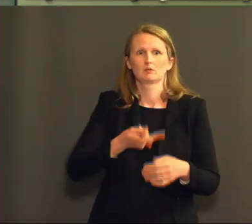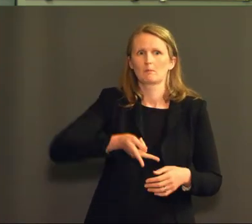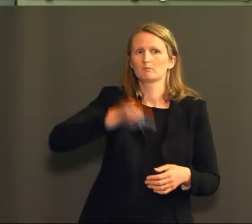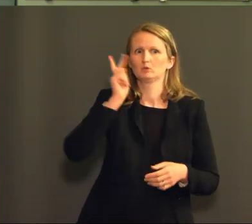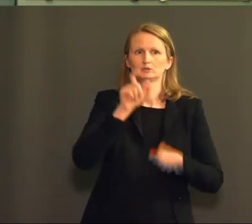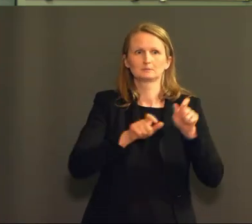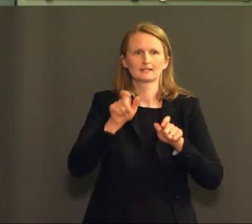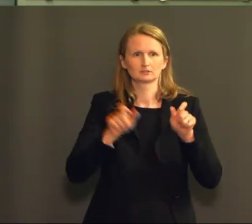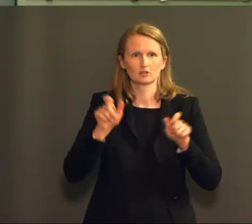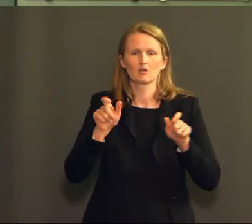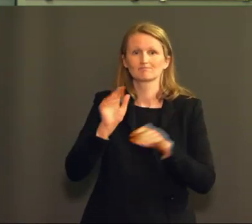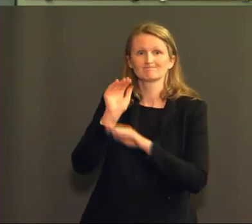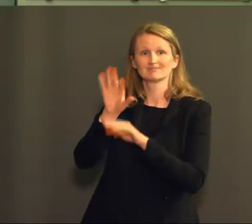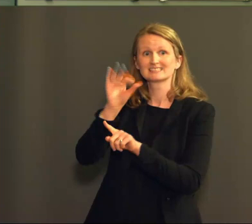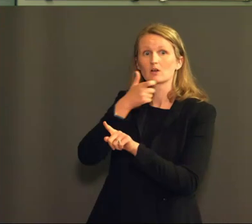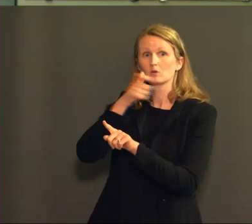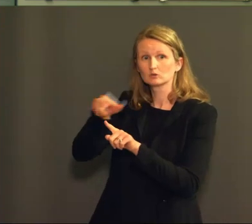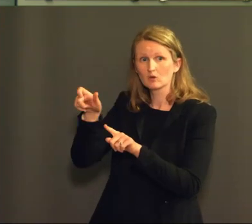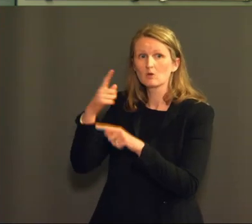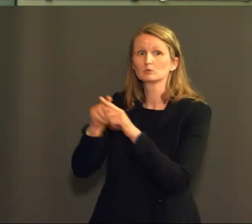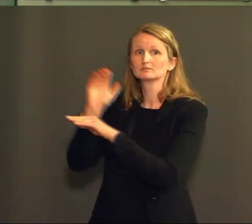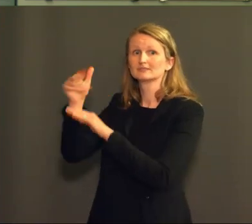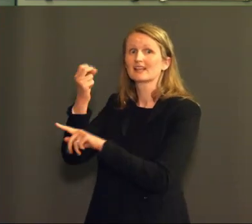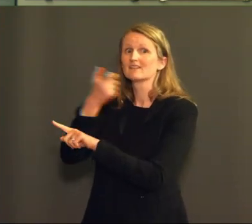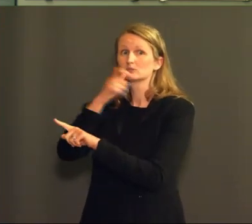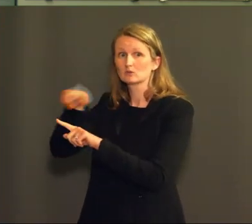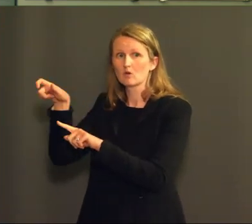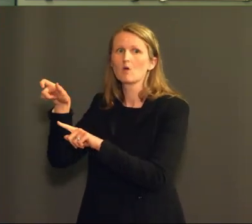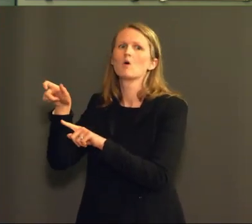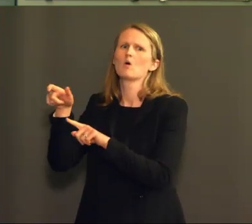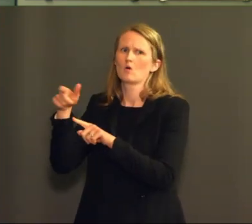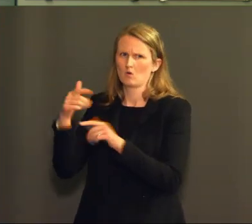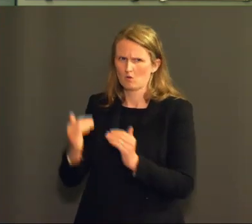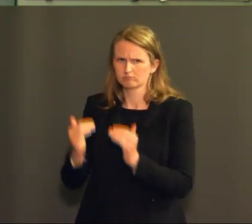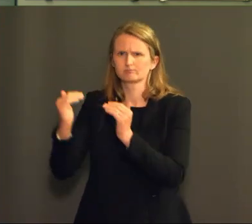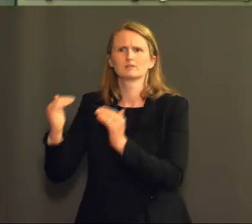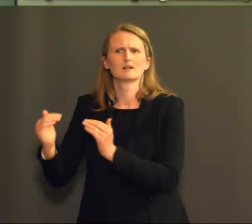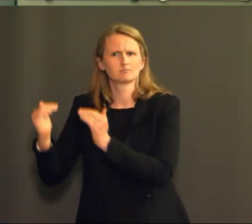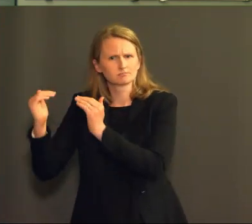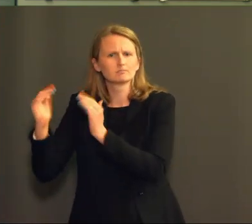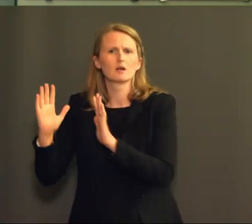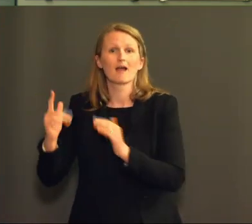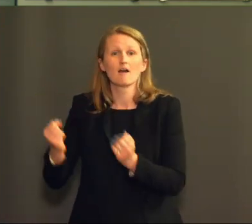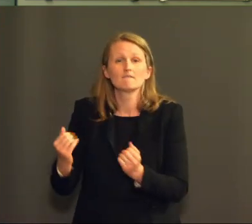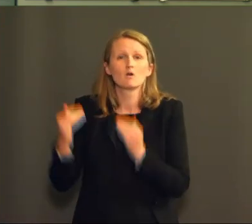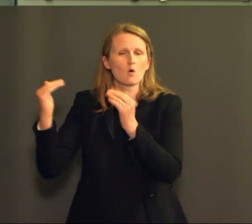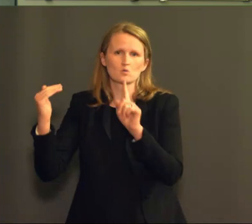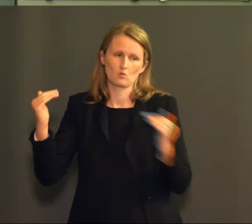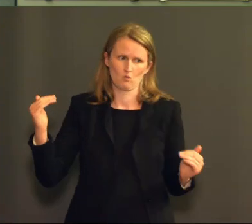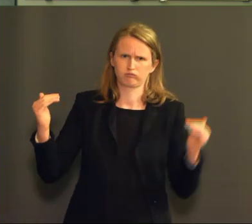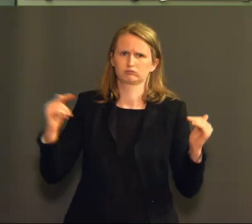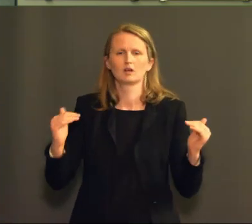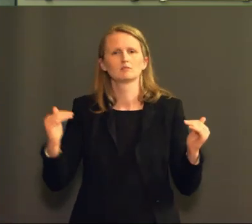ans. Pour l'instant, la plupart des infections sont observées chez les personnes dans la